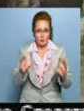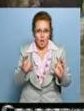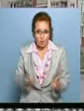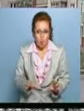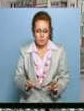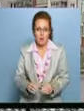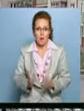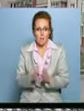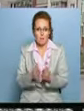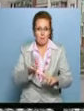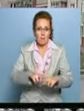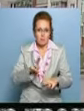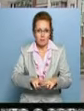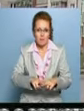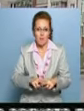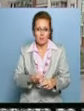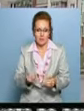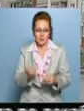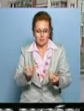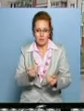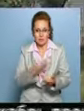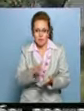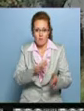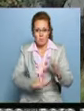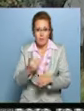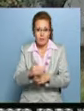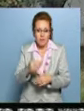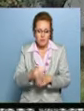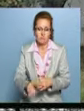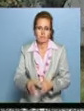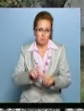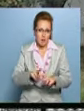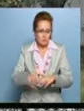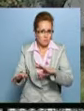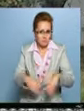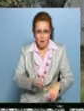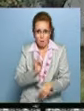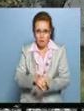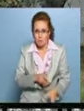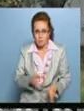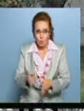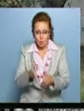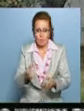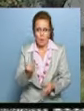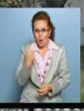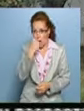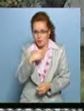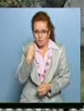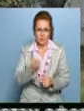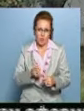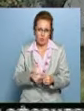паспортам оформляли заявки на получение кредитов паспорта мошенники забирали обманным путём у лиц ведущих о социальный образ